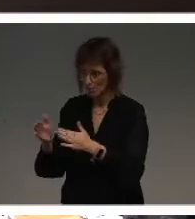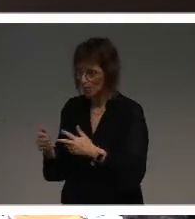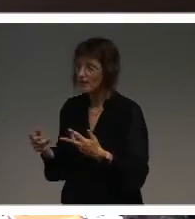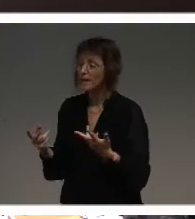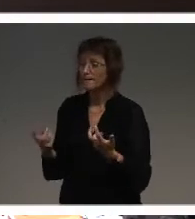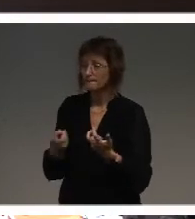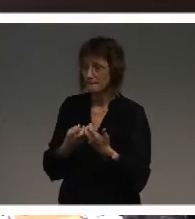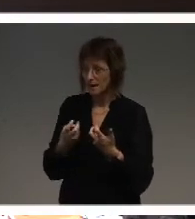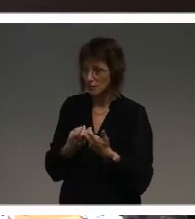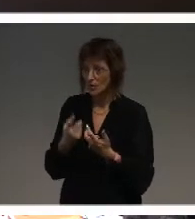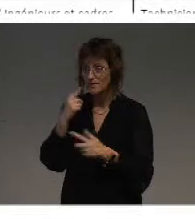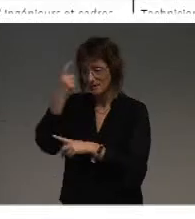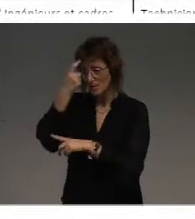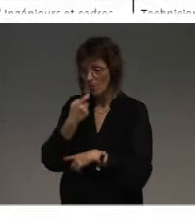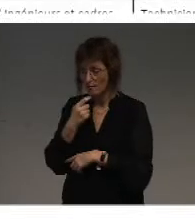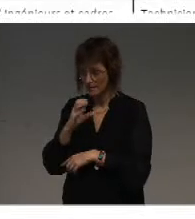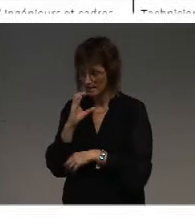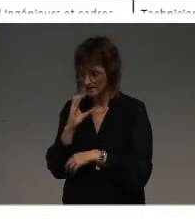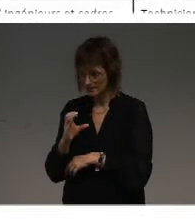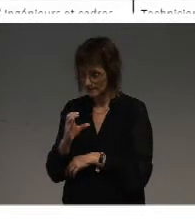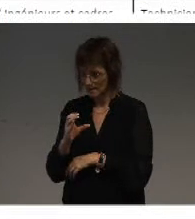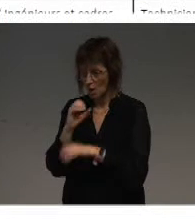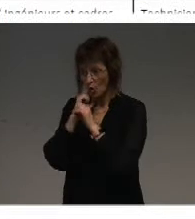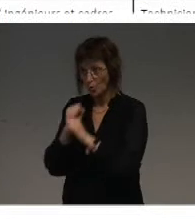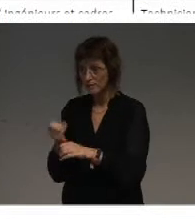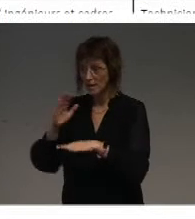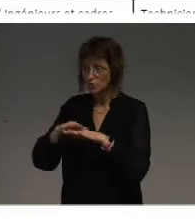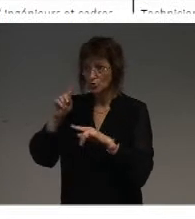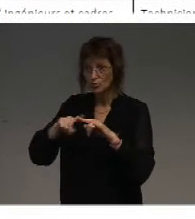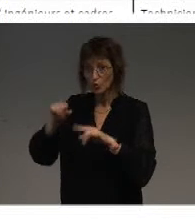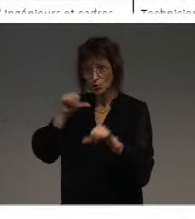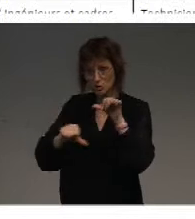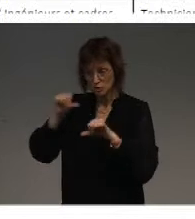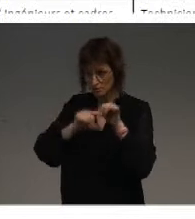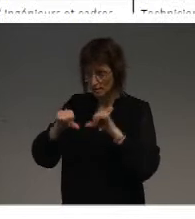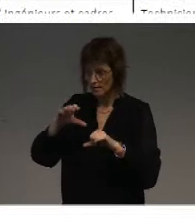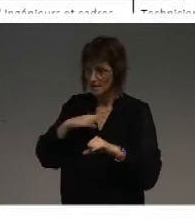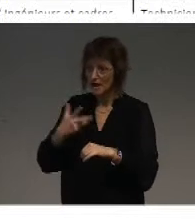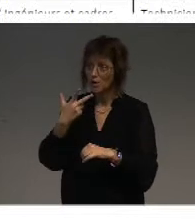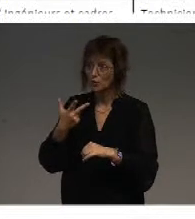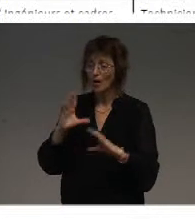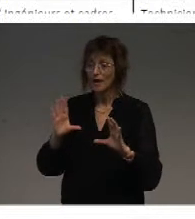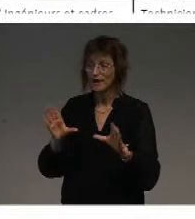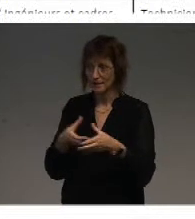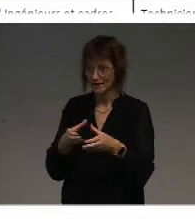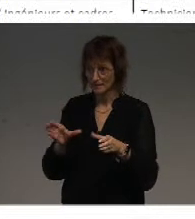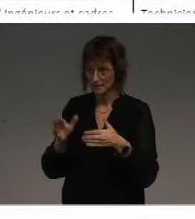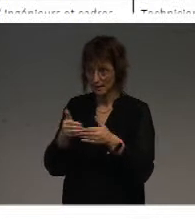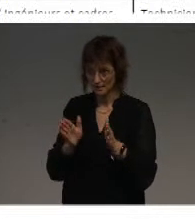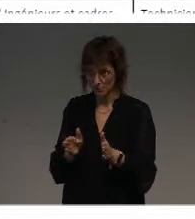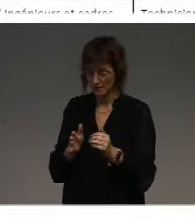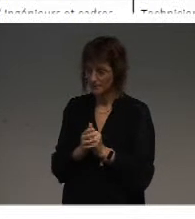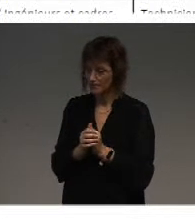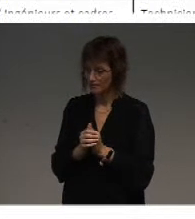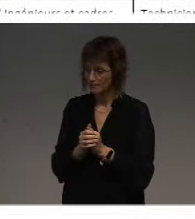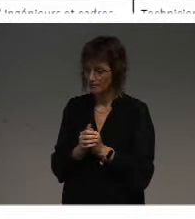exemple, dans le profil C, dans les contraintes sur les substances chimiques, vous retrouvez les 3 catégories de contraintes dans ce profil